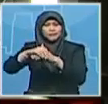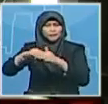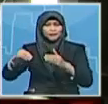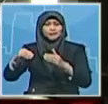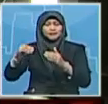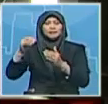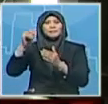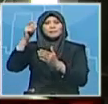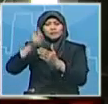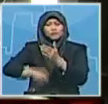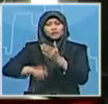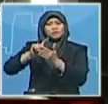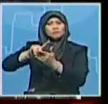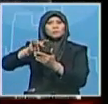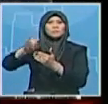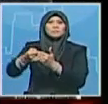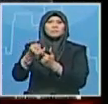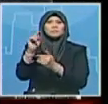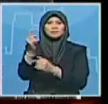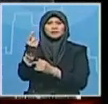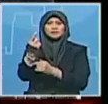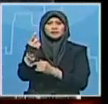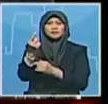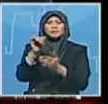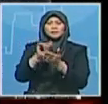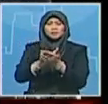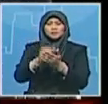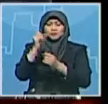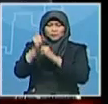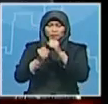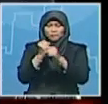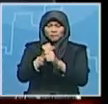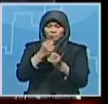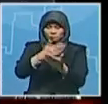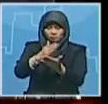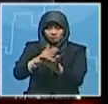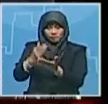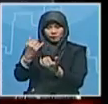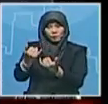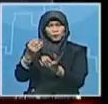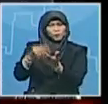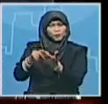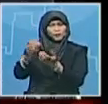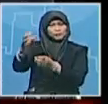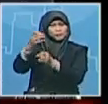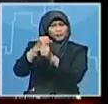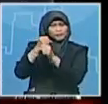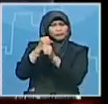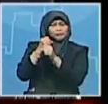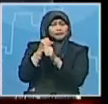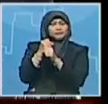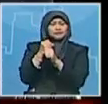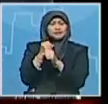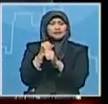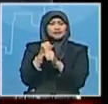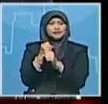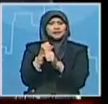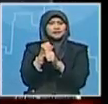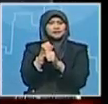ini adalah peruntukan apa kata cash flow tahunan yang kita dapat sebanyak untuk